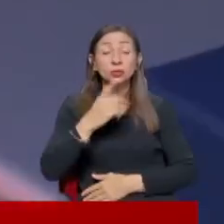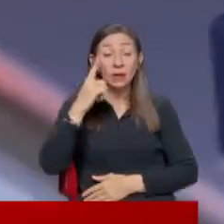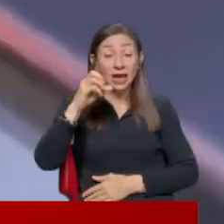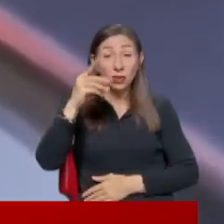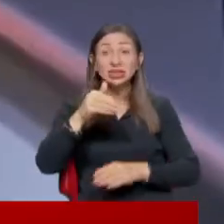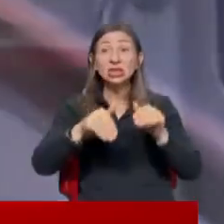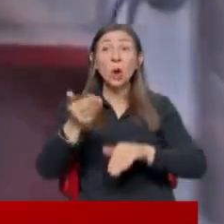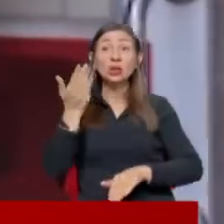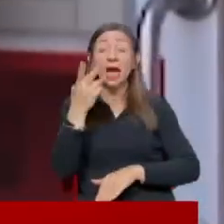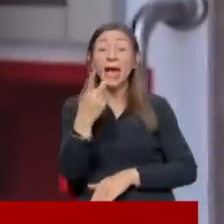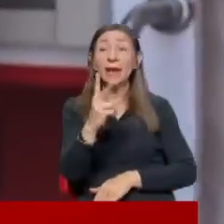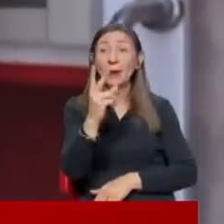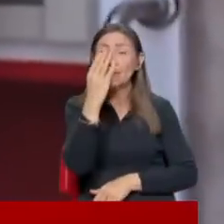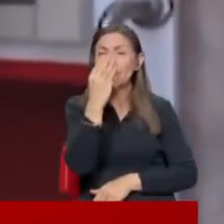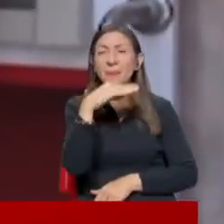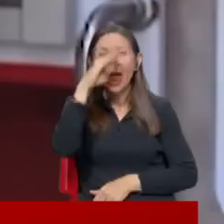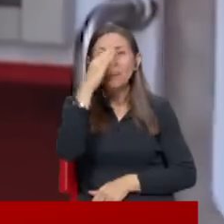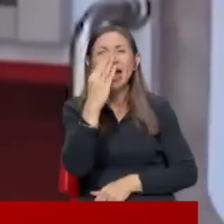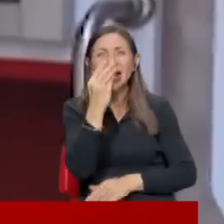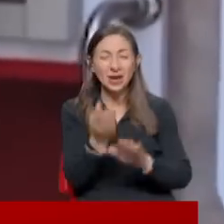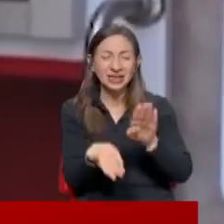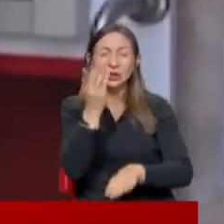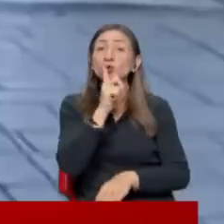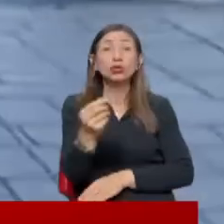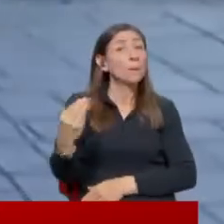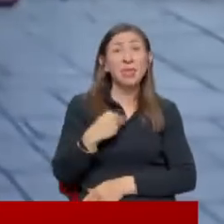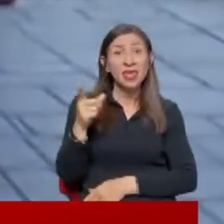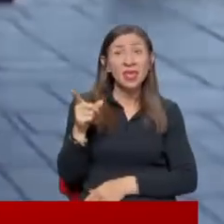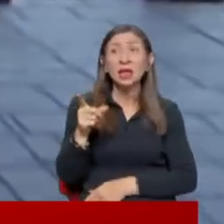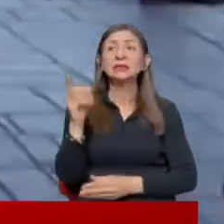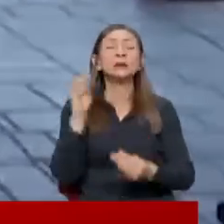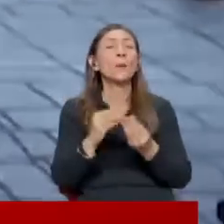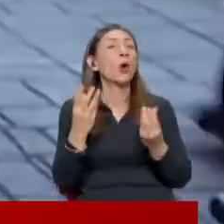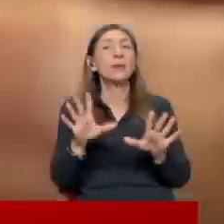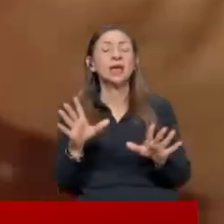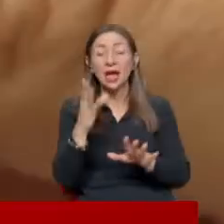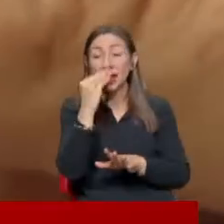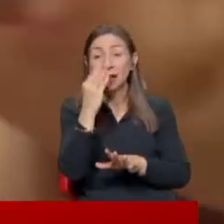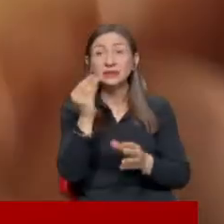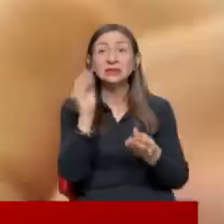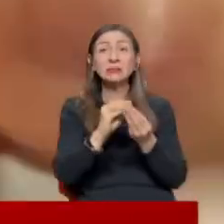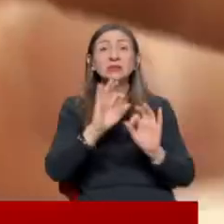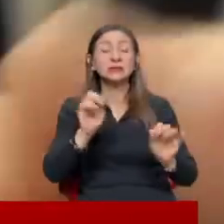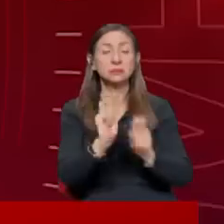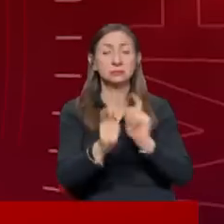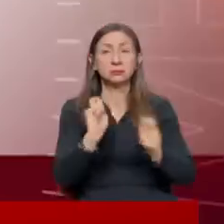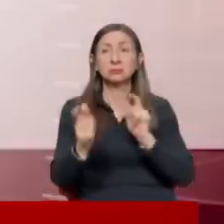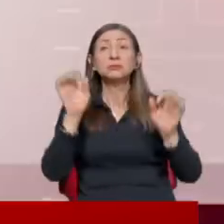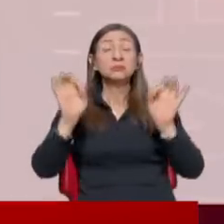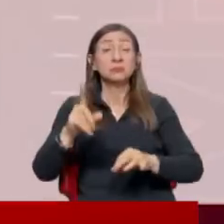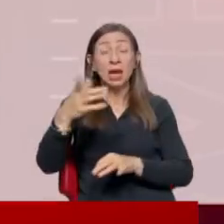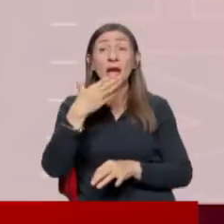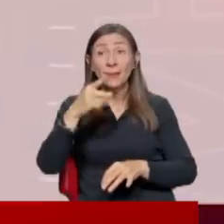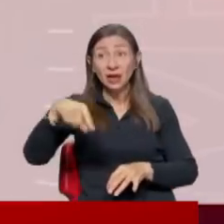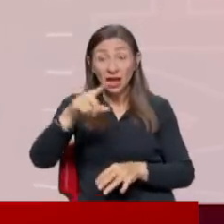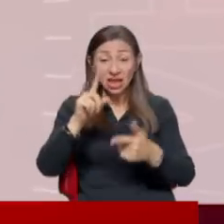Erdoğan seçimden önce 2000 liralık bayram ikramiyesinin artırılacağı sözünü vermişti. Zam gelmedi. İkramiyeler zamsız yatırılmaya başlandı.